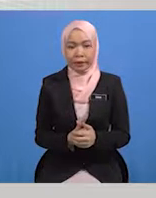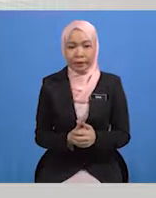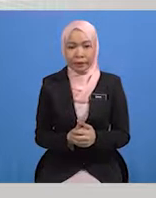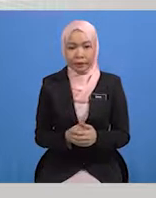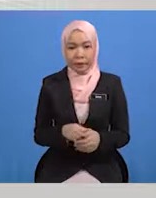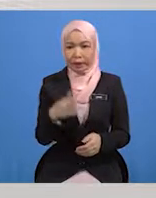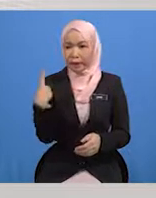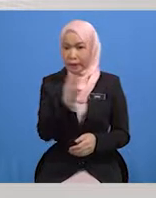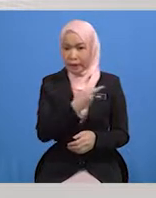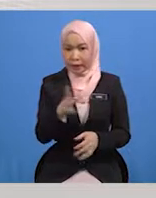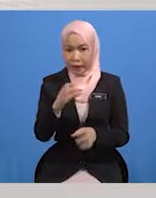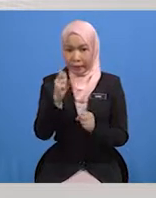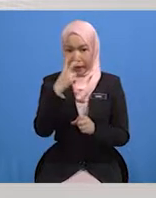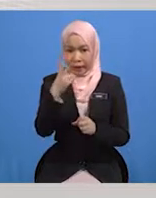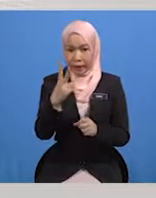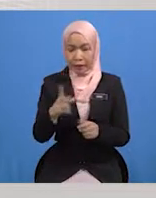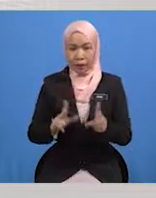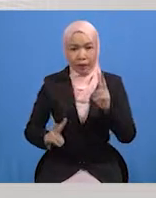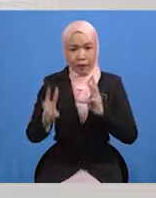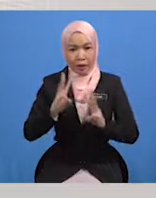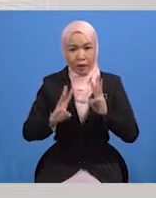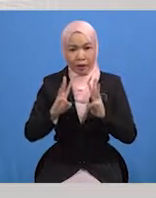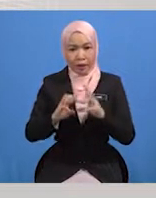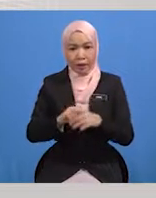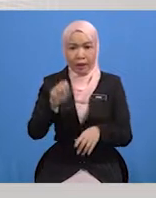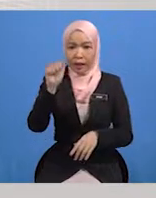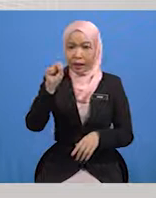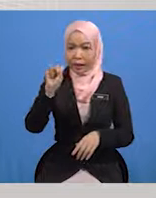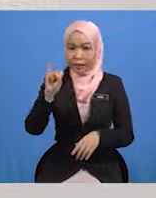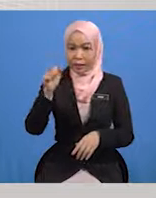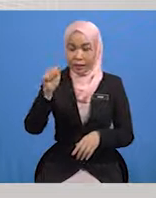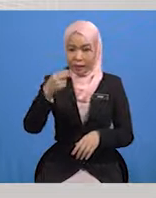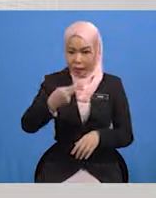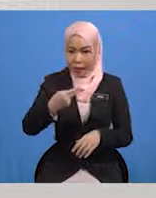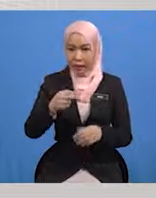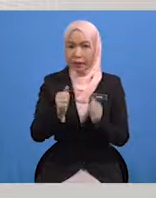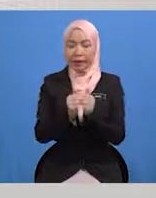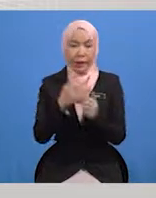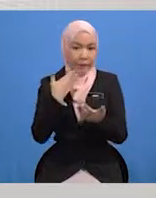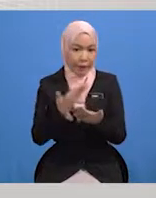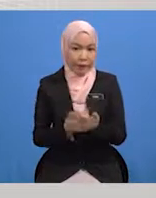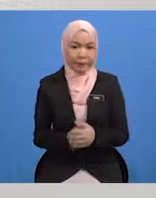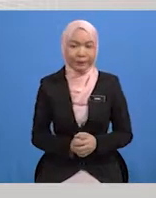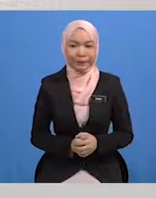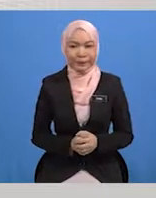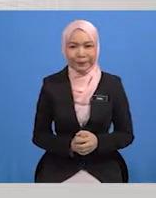kita menganalisis watak dan perwatakan Asiah Samiah.